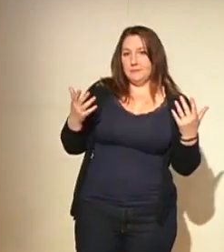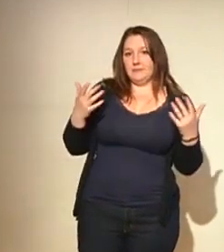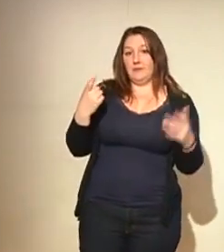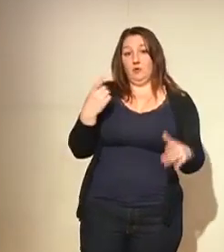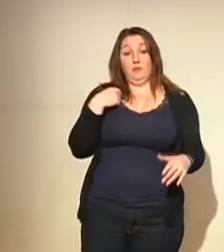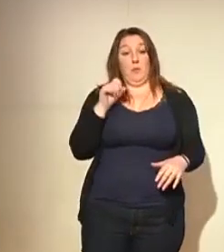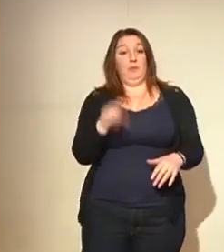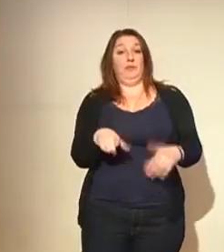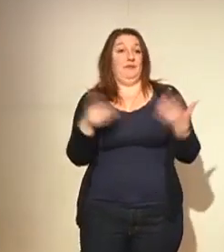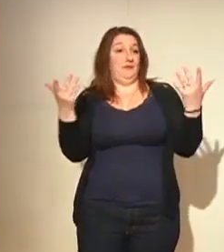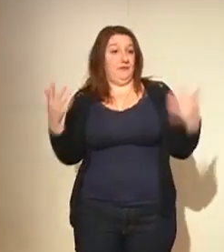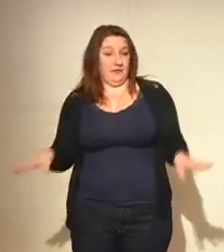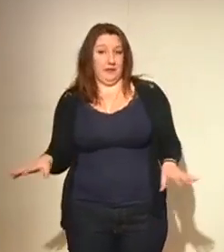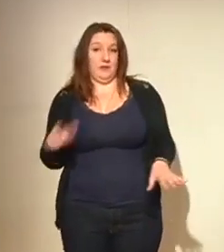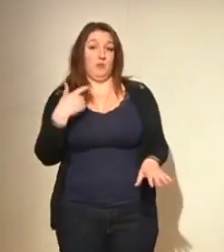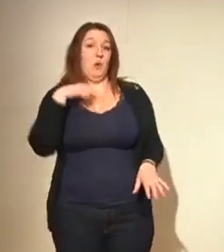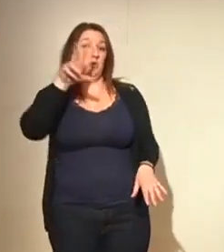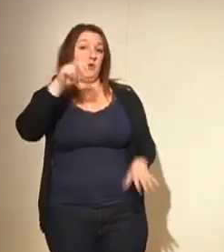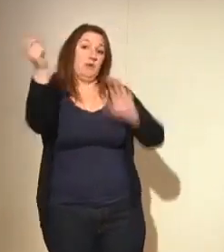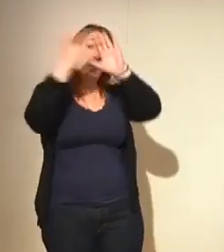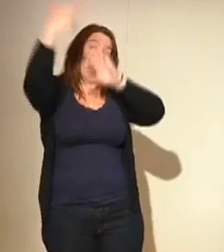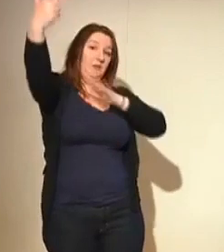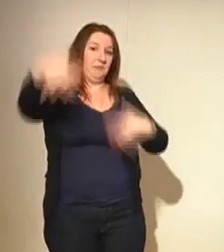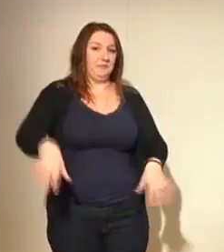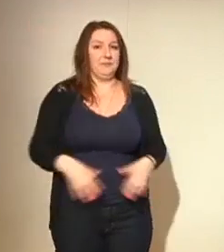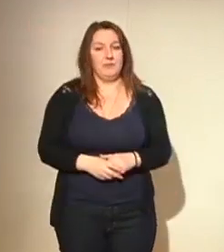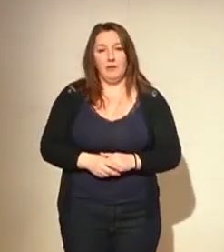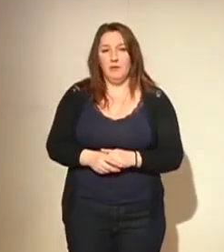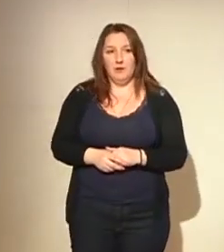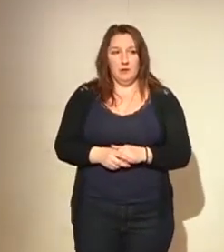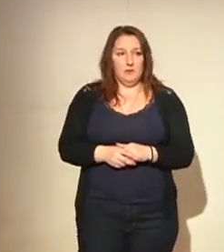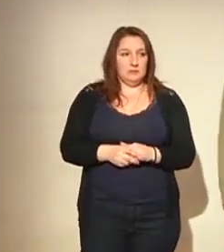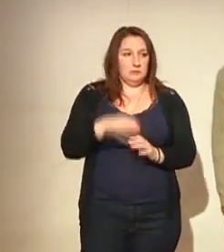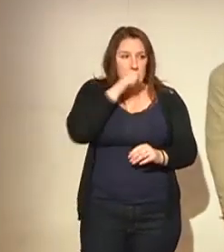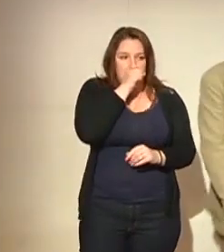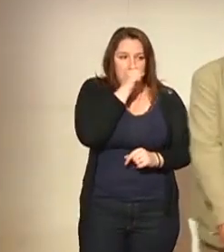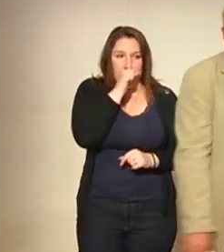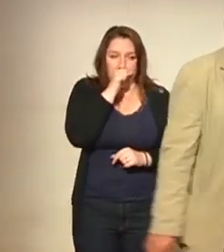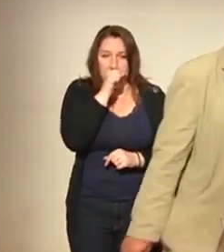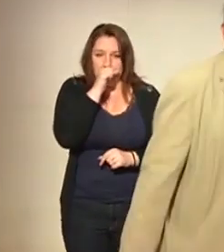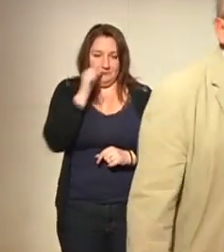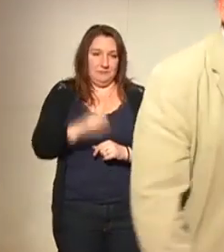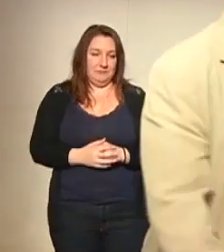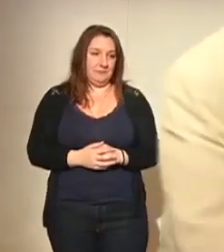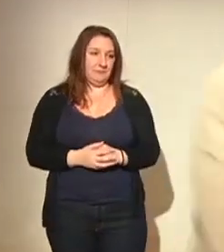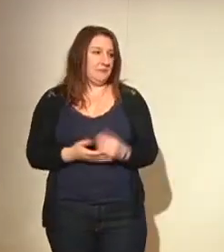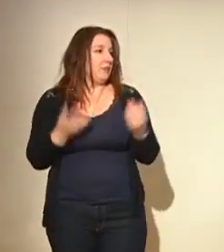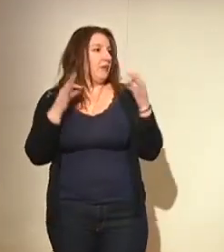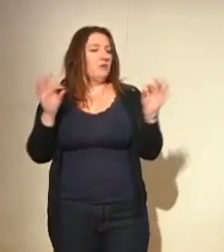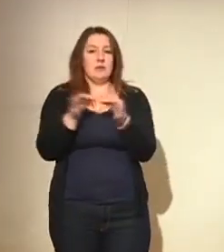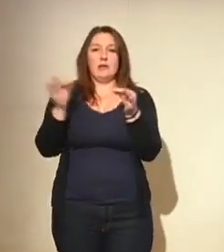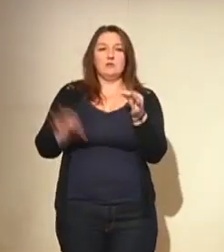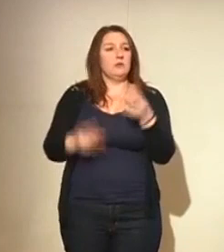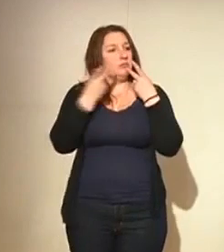cette délibération numéro 30 qui est donc adopté résultat de grenitat allons-y donc pour les résultats